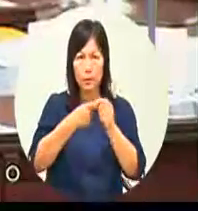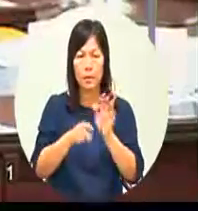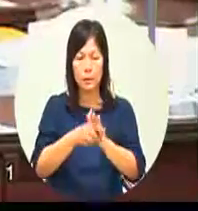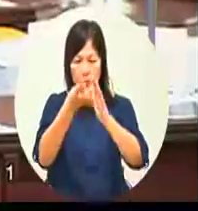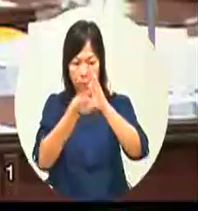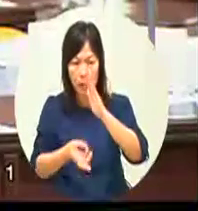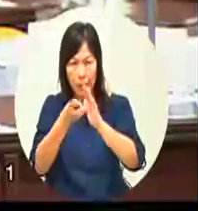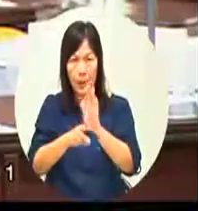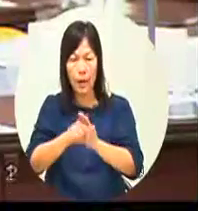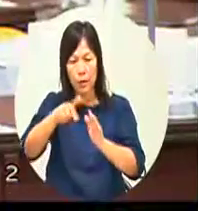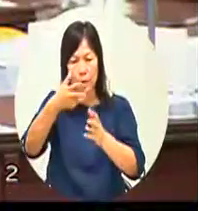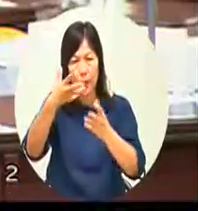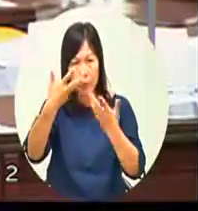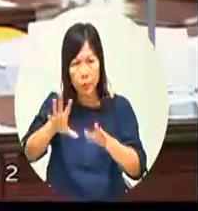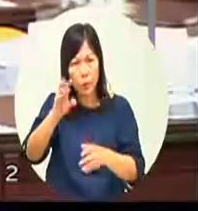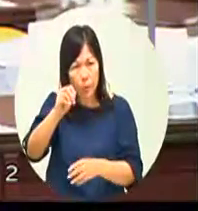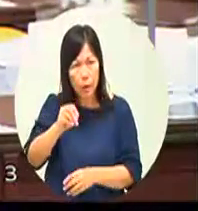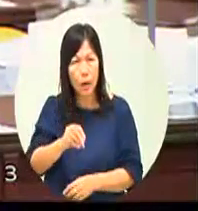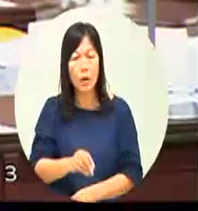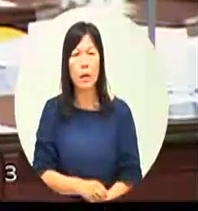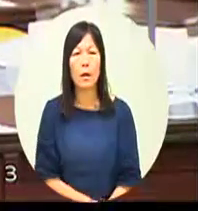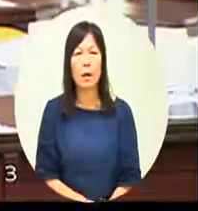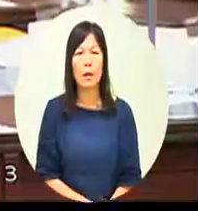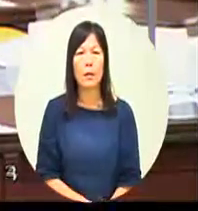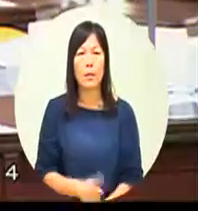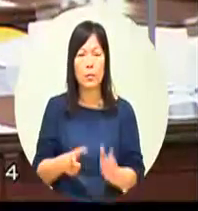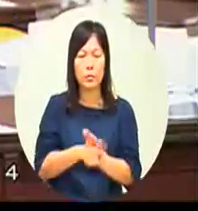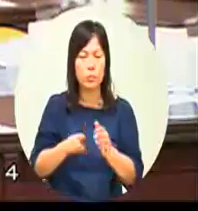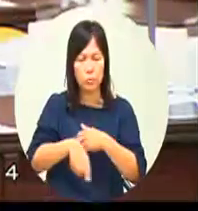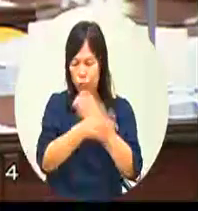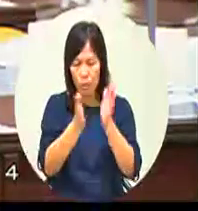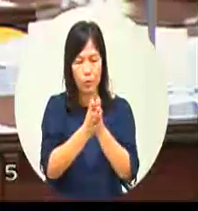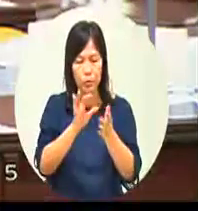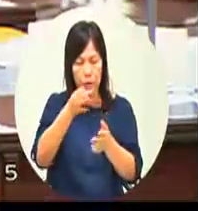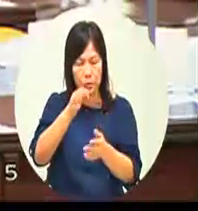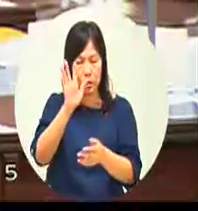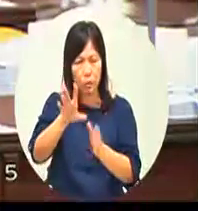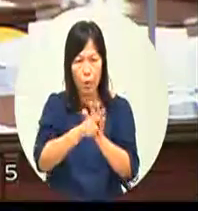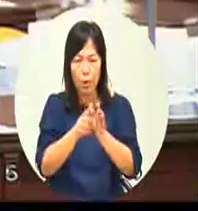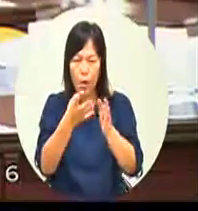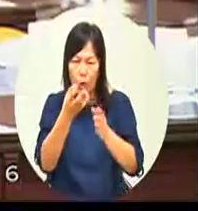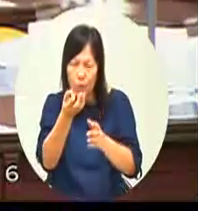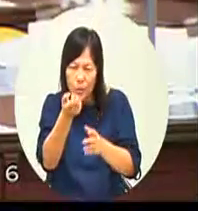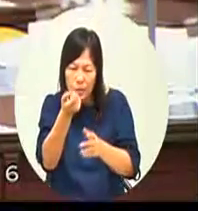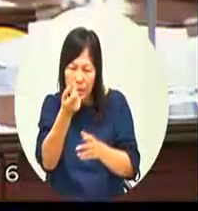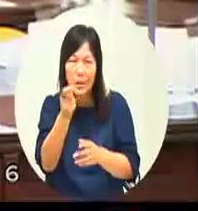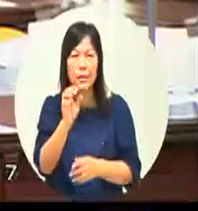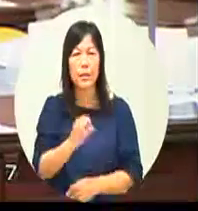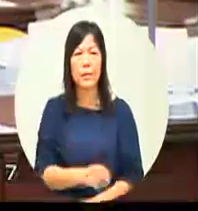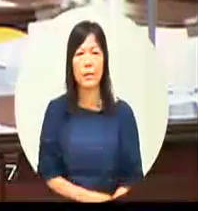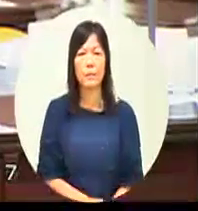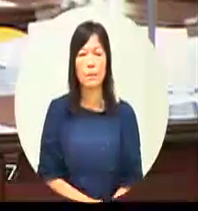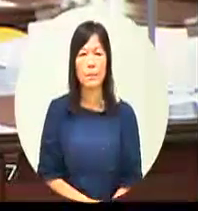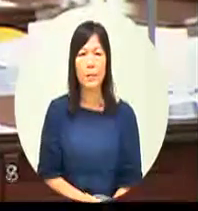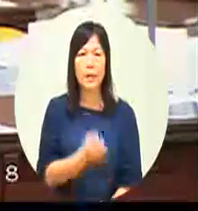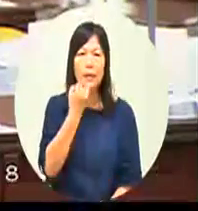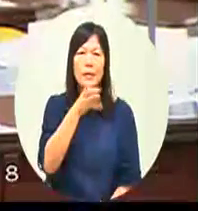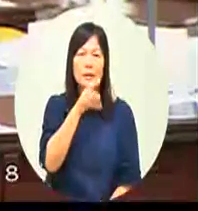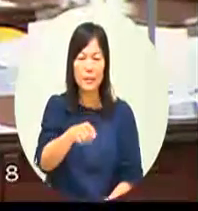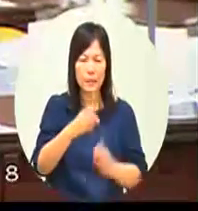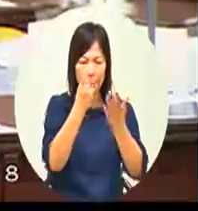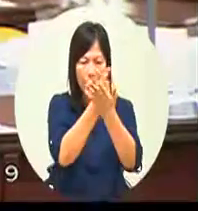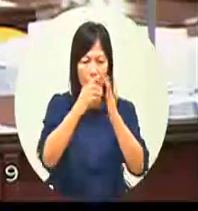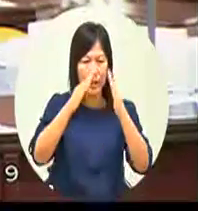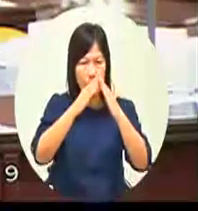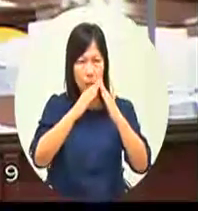问题，六百几万对不对吼？唔是讲在整个的预算当中对不对？唔是讲足大个数目嘛。但是你看那迄个组合对不